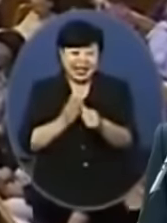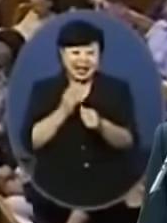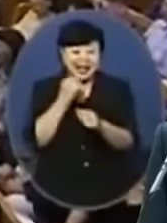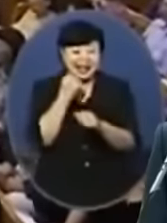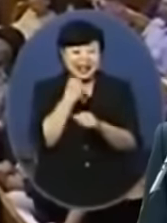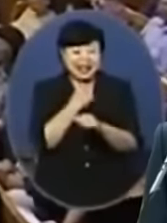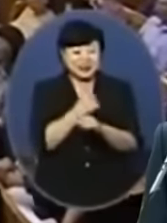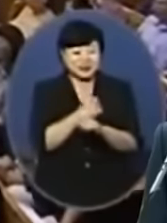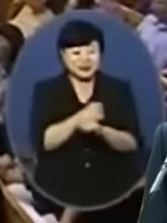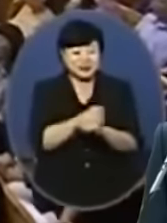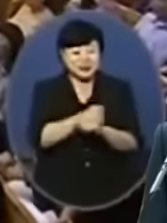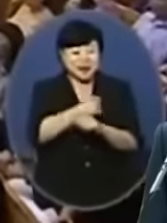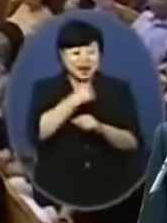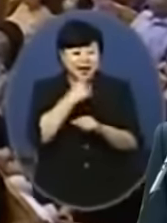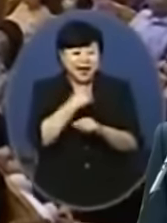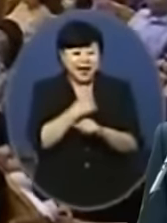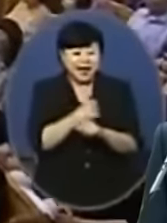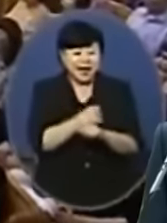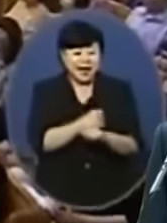내가